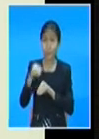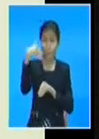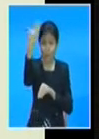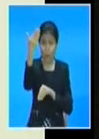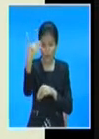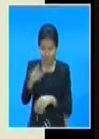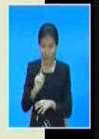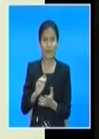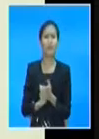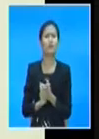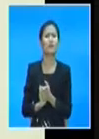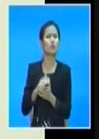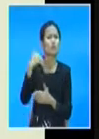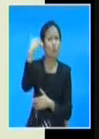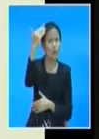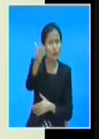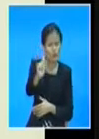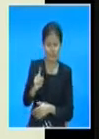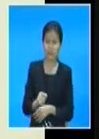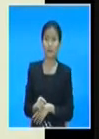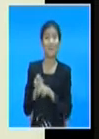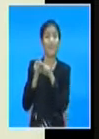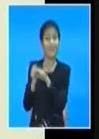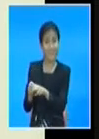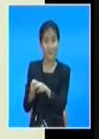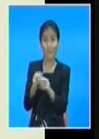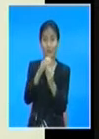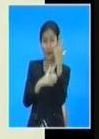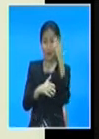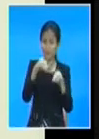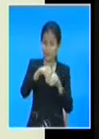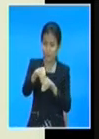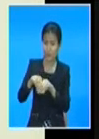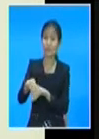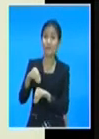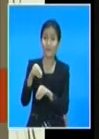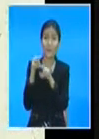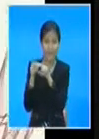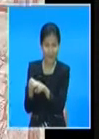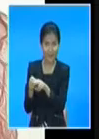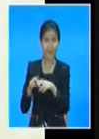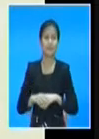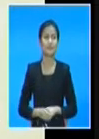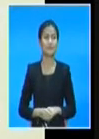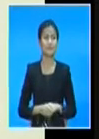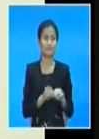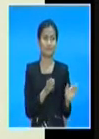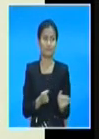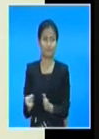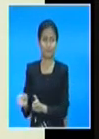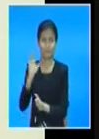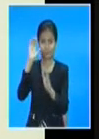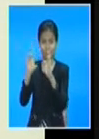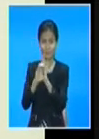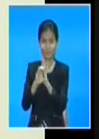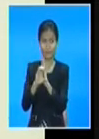เดี๋ยวภาพต่อไปท่านก็จะตกใจอีกว่าเอ๊ะผมนำอะไรมาสเปะสปะนะฮะแต่ท่านคิดให้ลึกนะฮะ